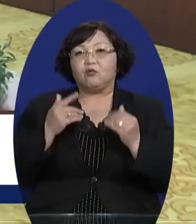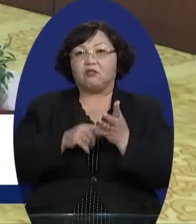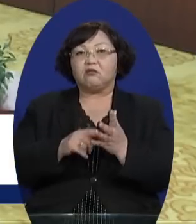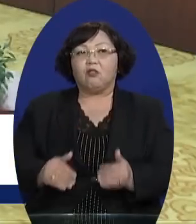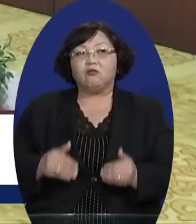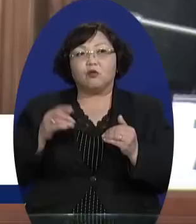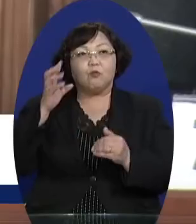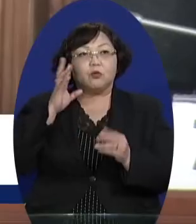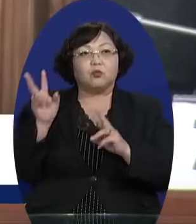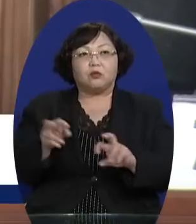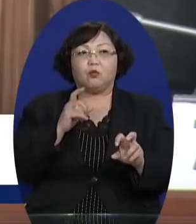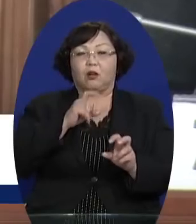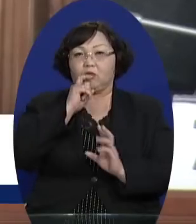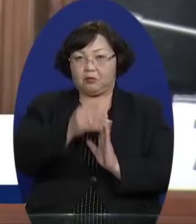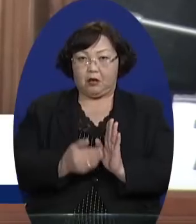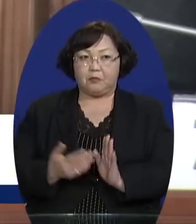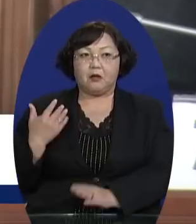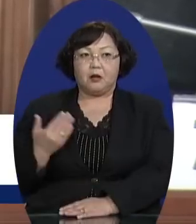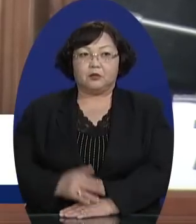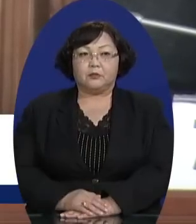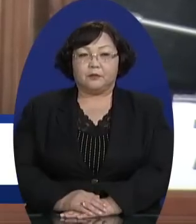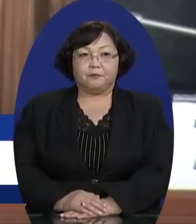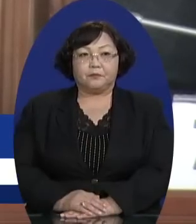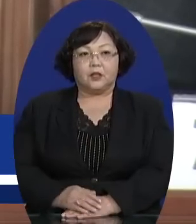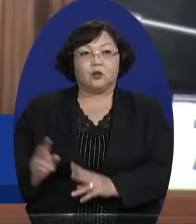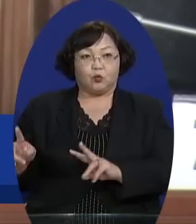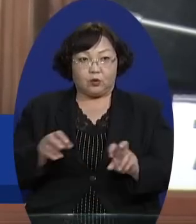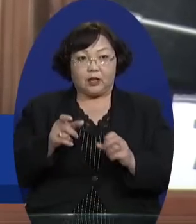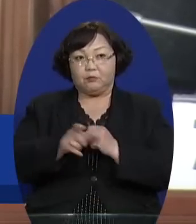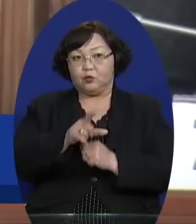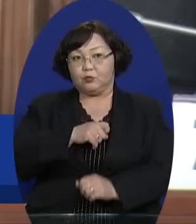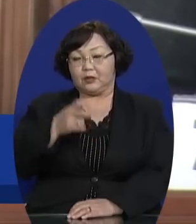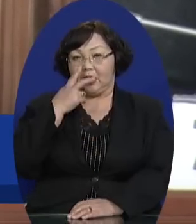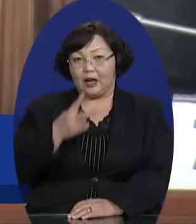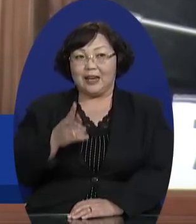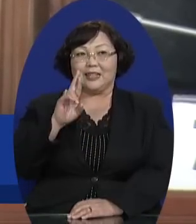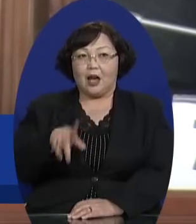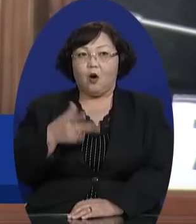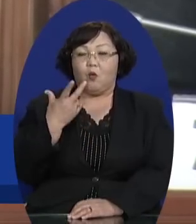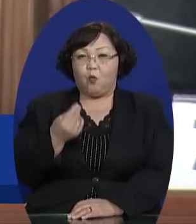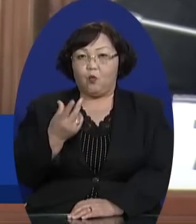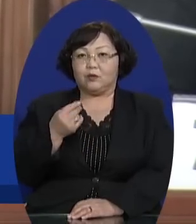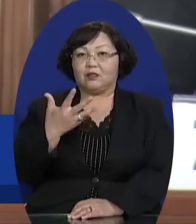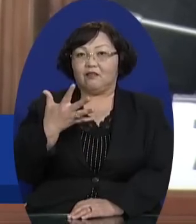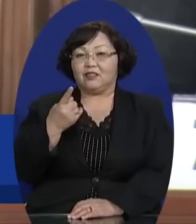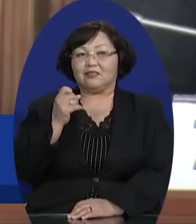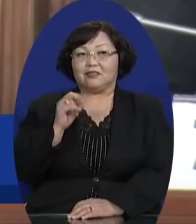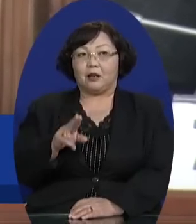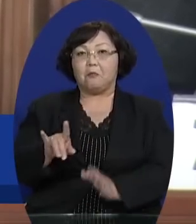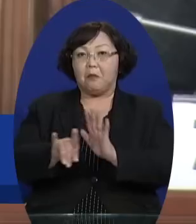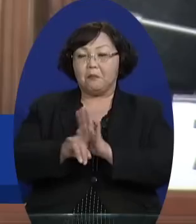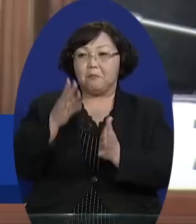байна. Судлаачдын авч үзэж байгаагаар бол нэг бодит байдлаар 51 сая мал бол байхад